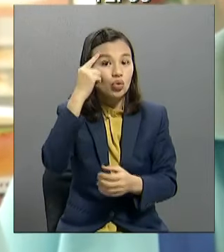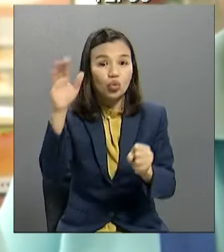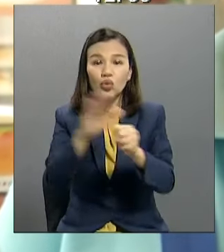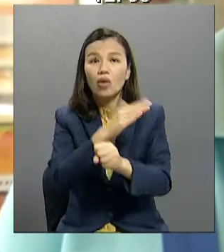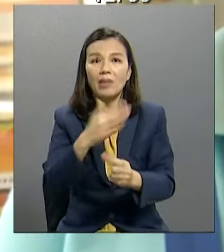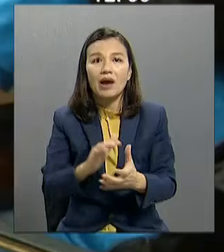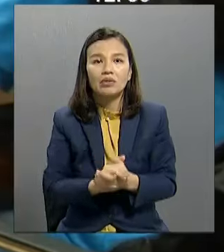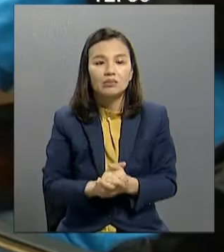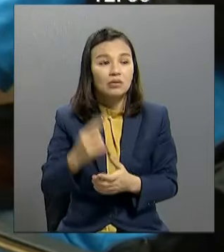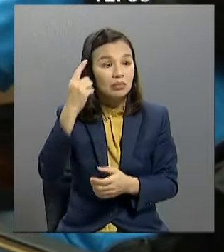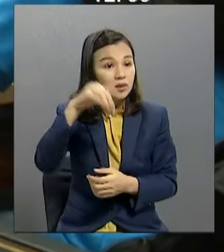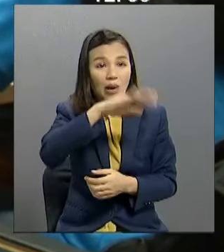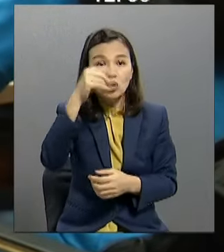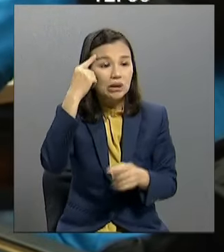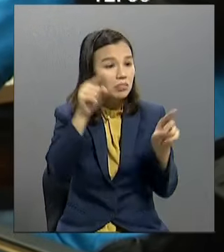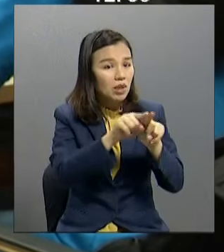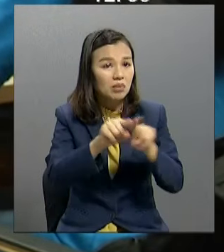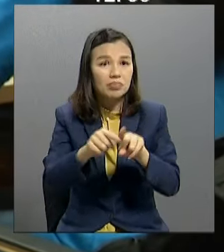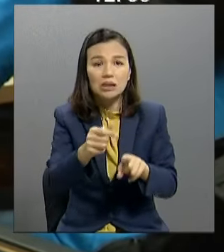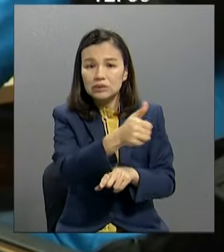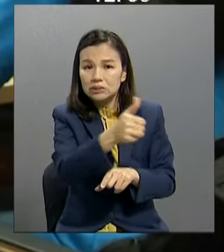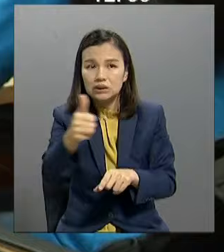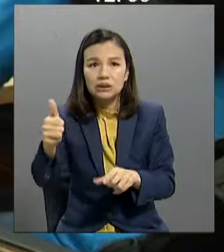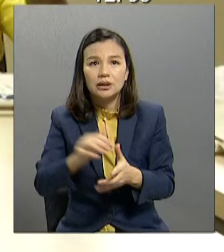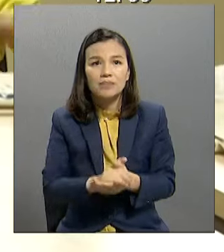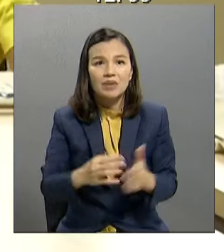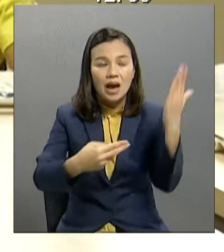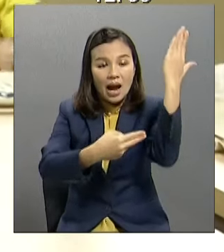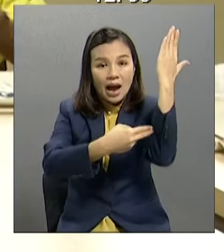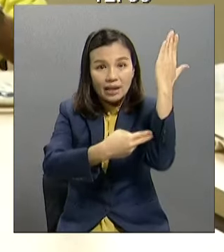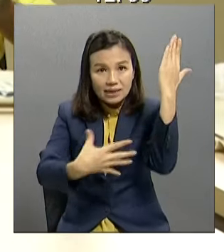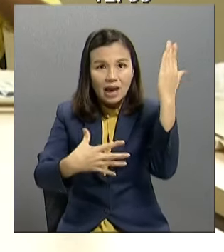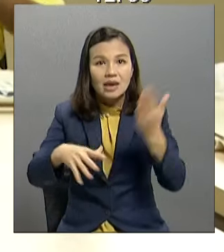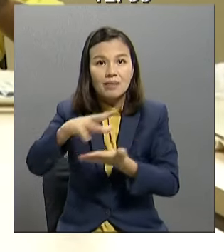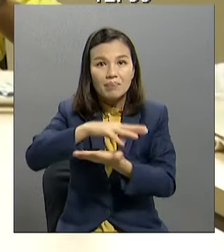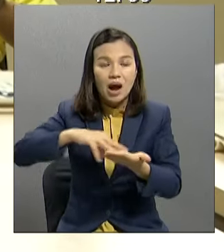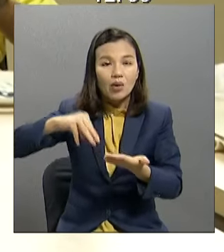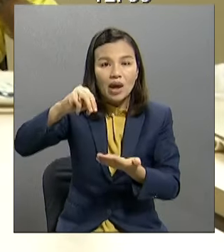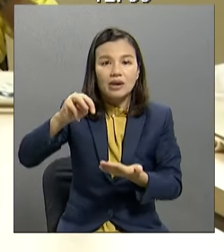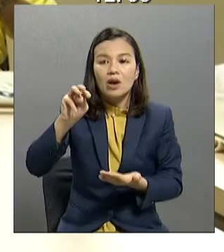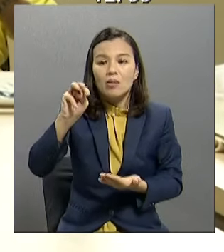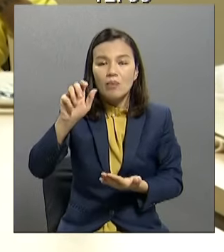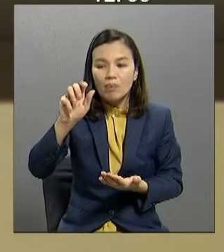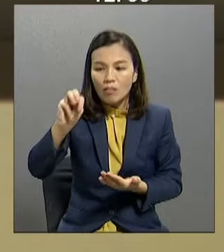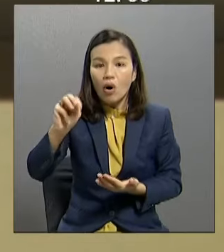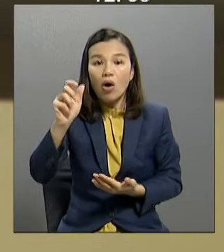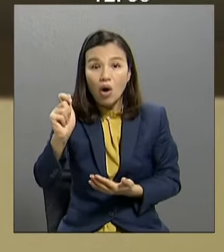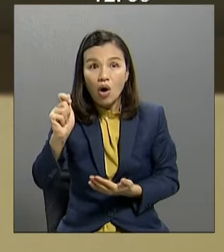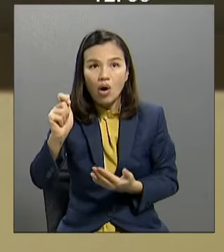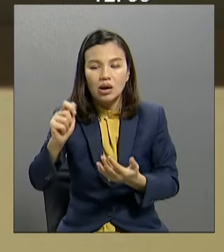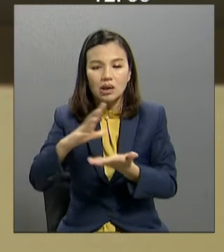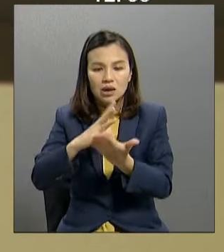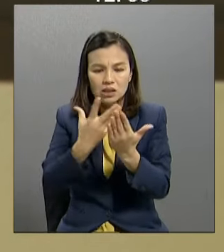ลูกค้าเห็นด้วยค่ะ นอกจากวิทยาเขตหาดใหญ่แล้วมหาวิทยาลัยสงขลานครินทร์อีก4วิทยาเขต